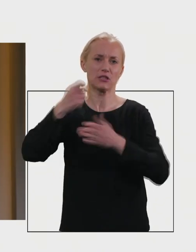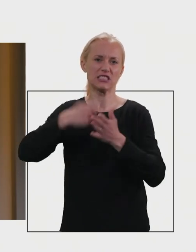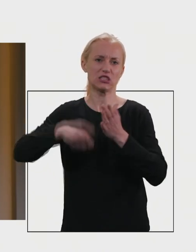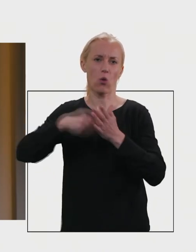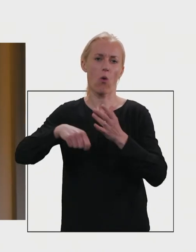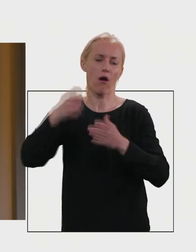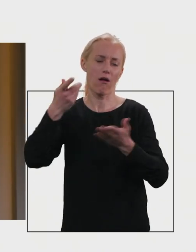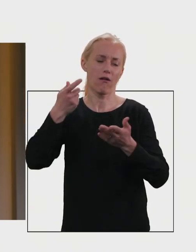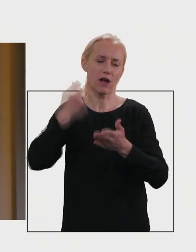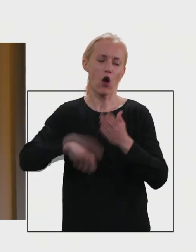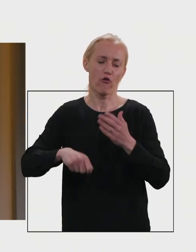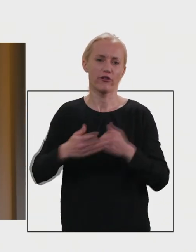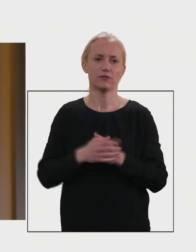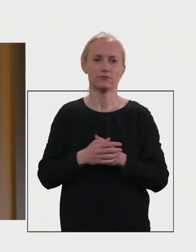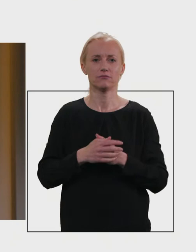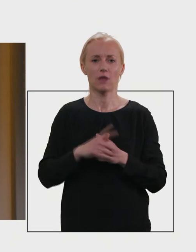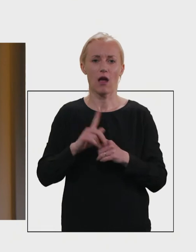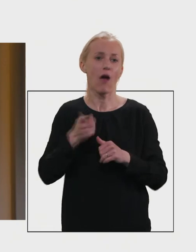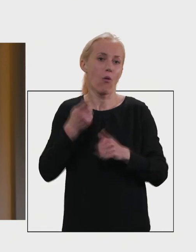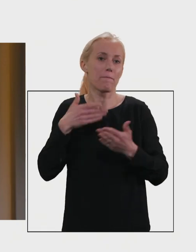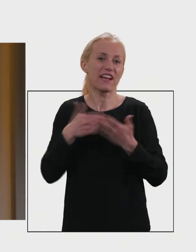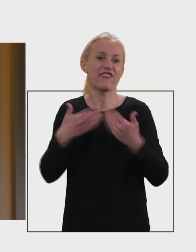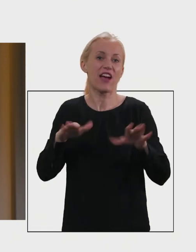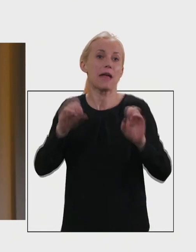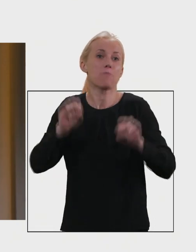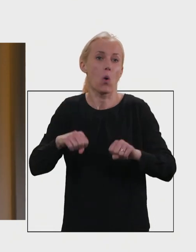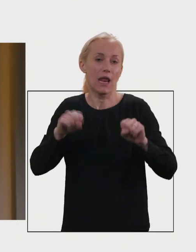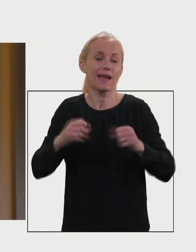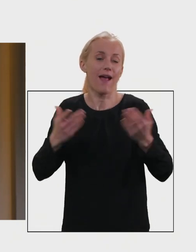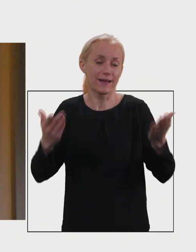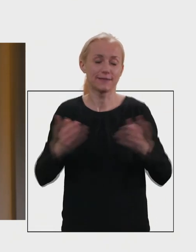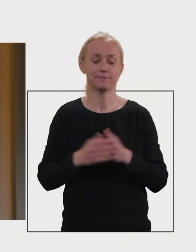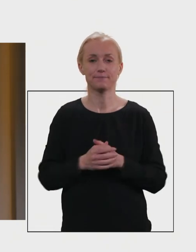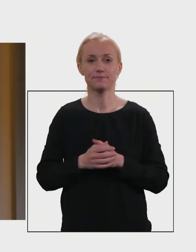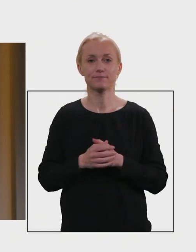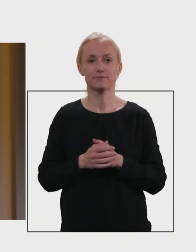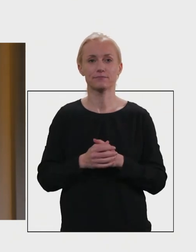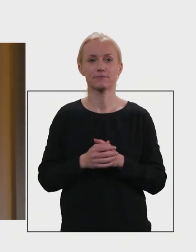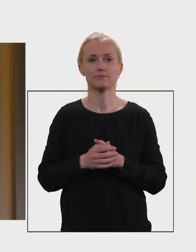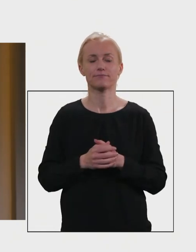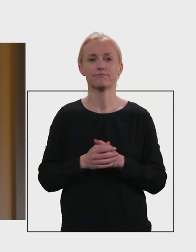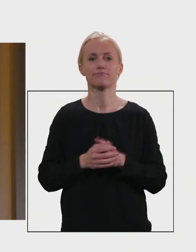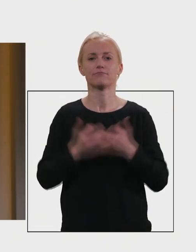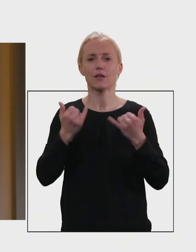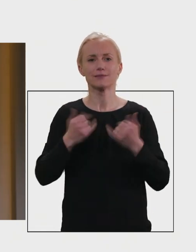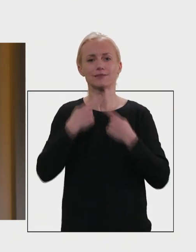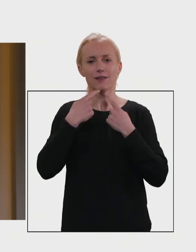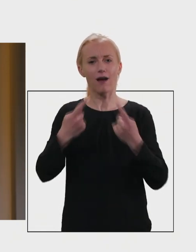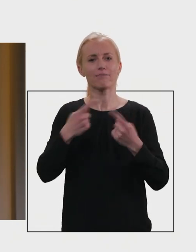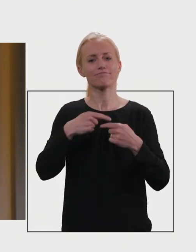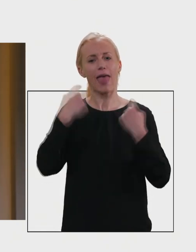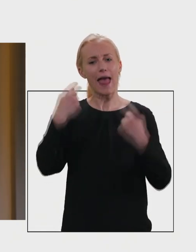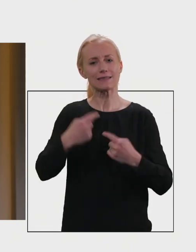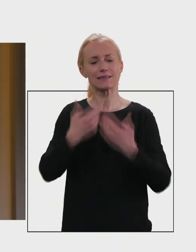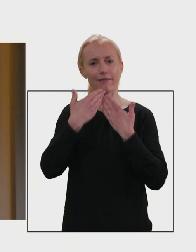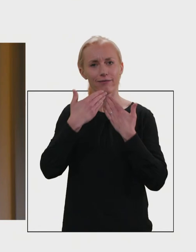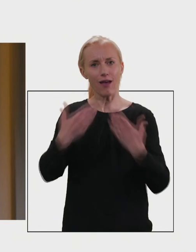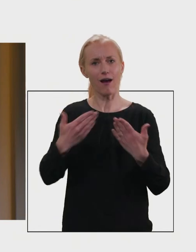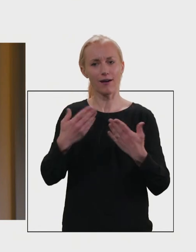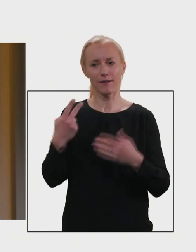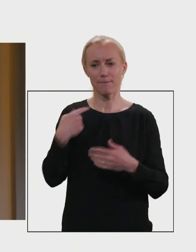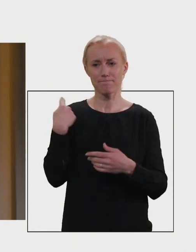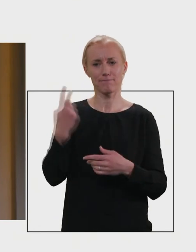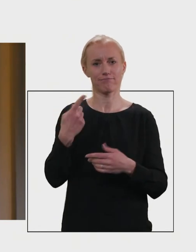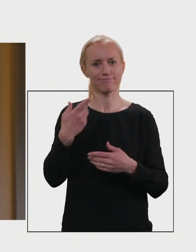das wäre ja auch eine barrierefreie Möglichkeit dann in diesem Sinne. Ich sage an dieser Stelle gerne herzlichen Dank an meine